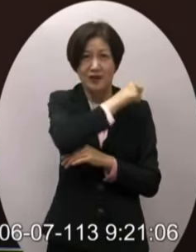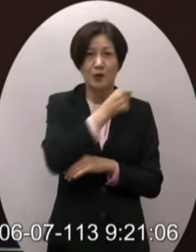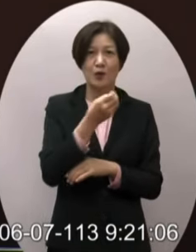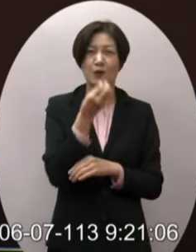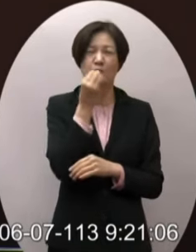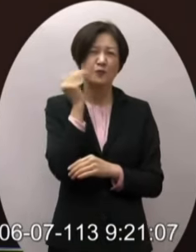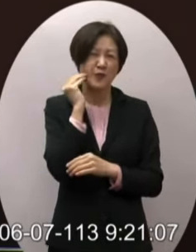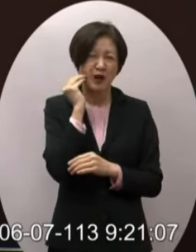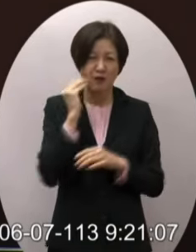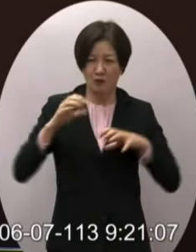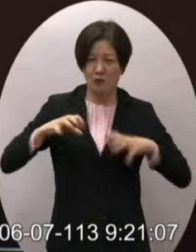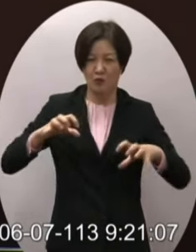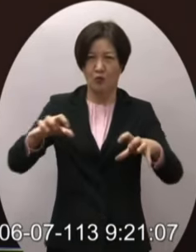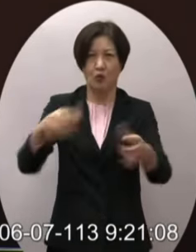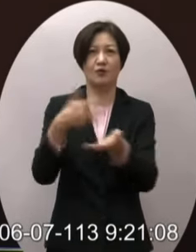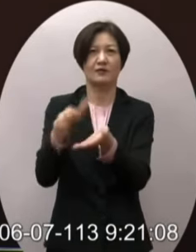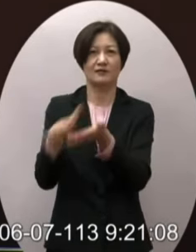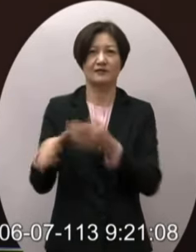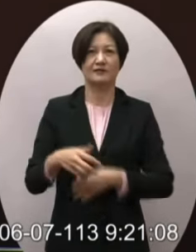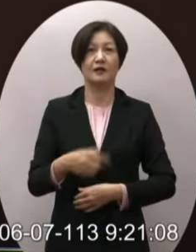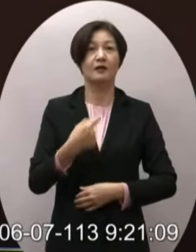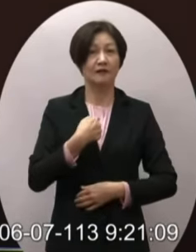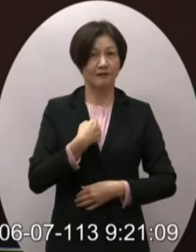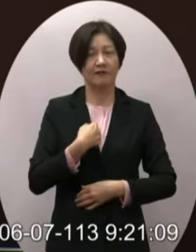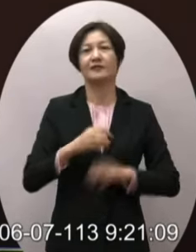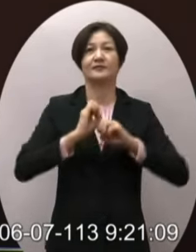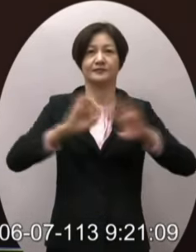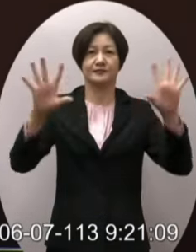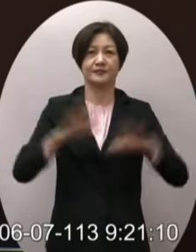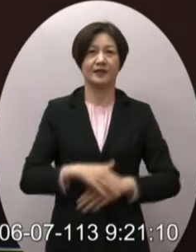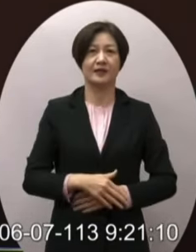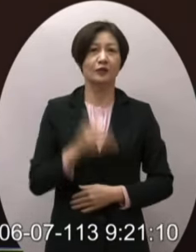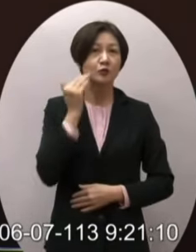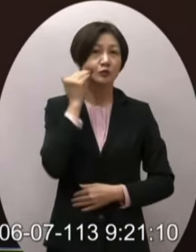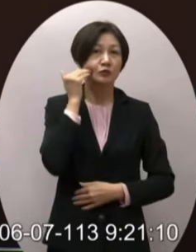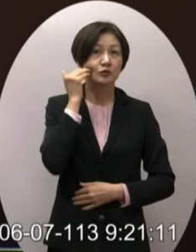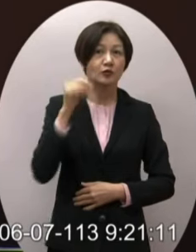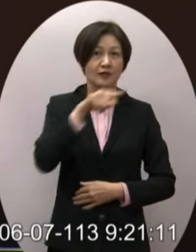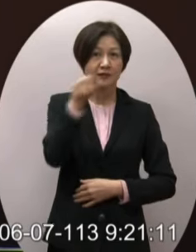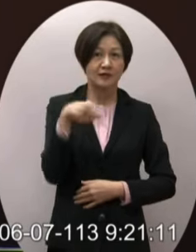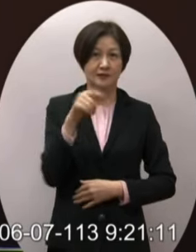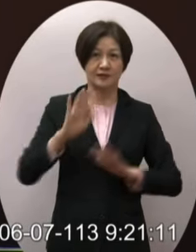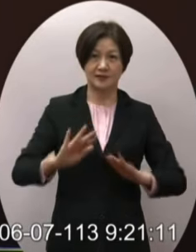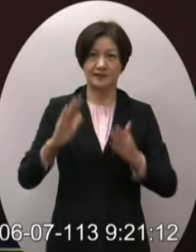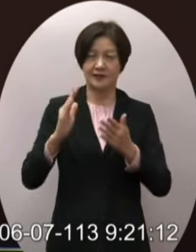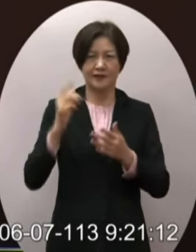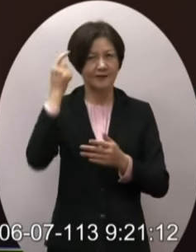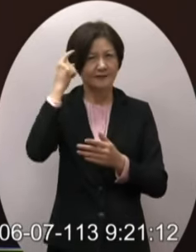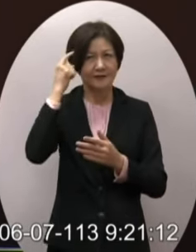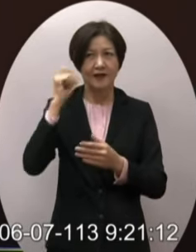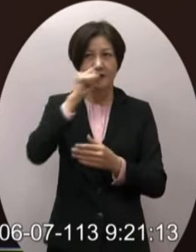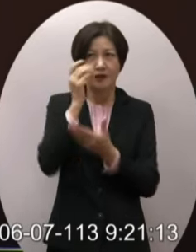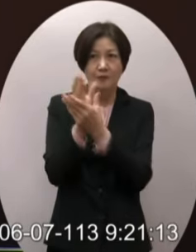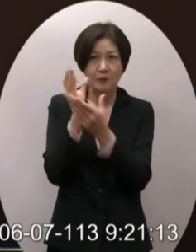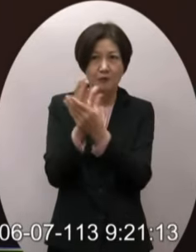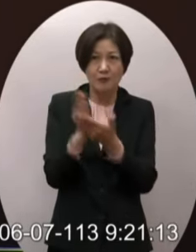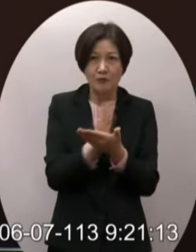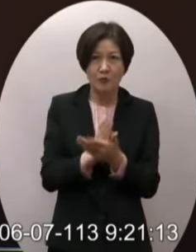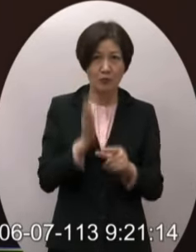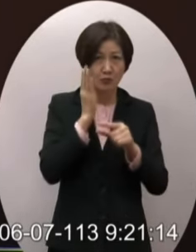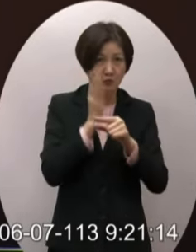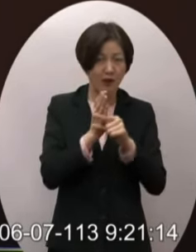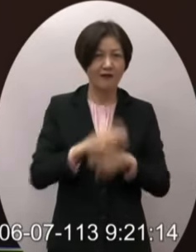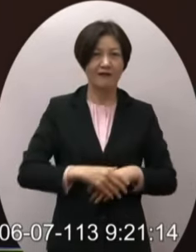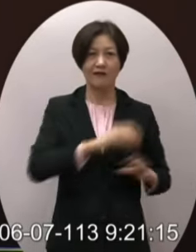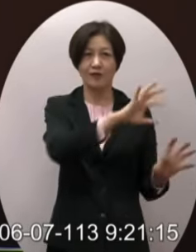心。因此呢，本席也在这里向所有正在评估投资的这些跨国企业